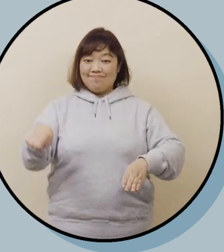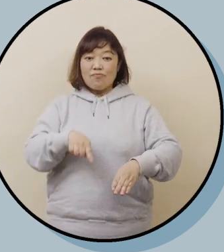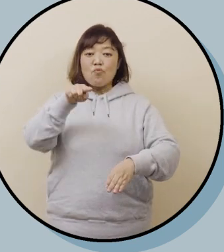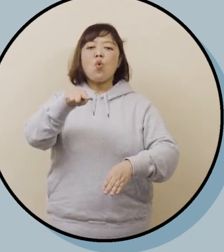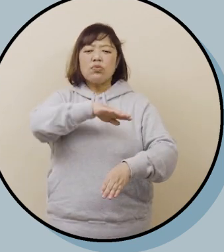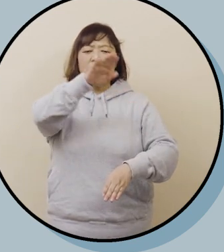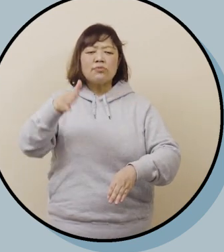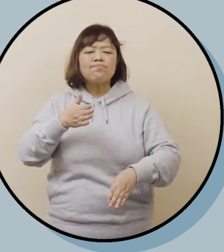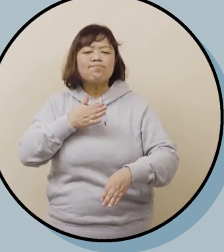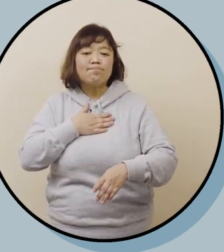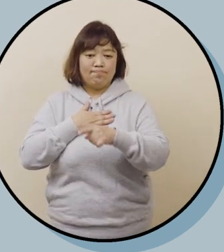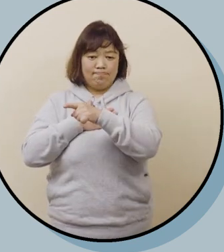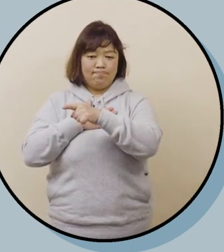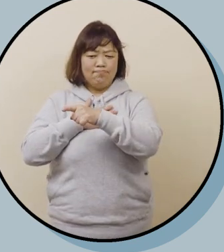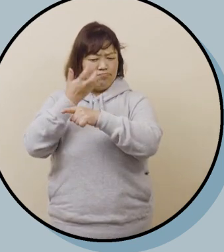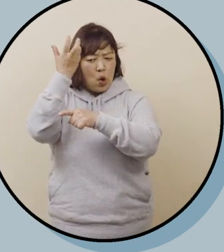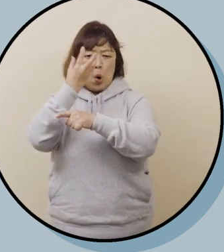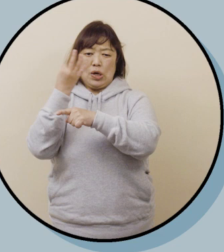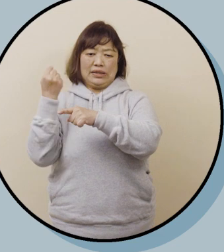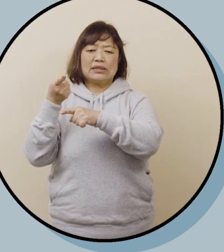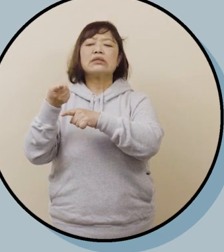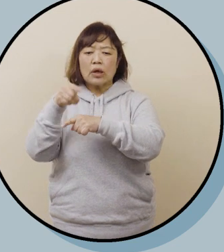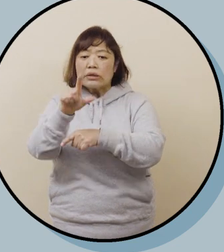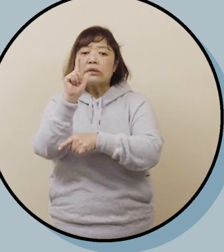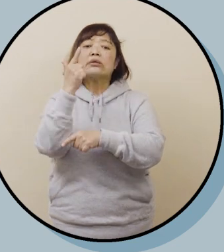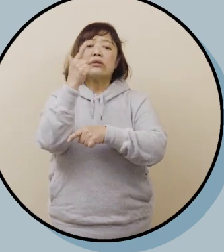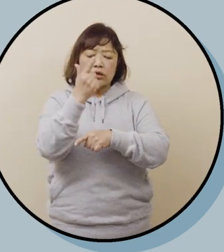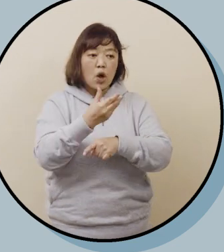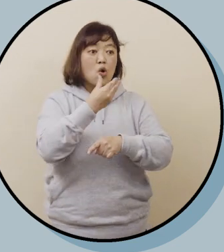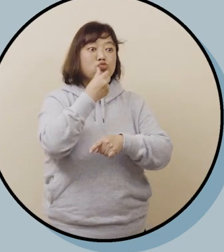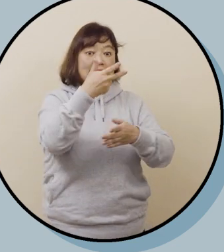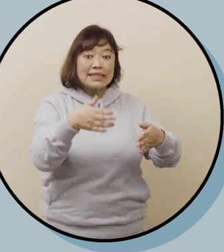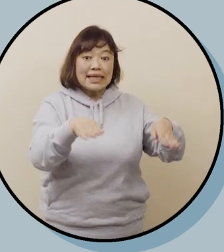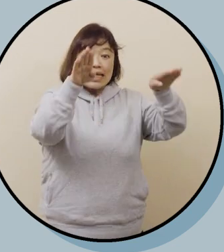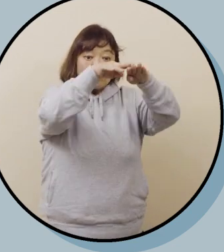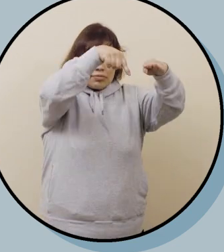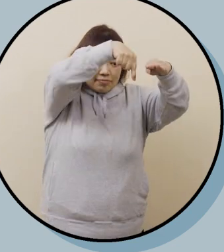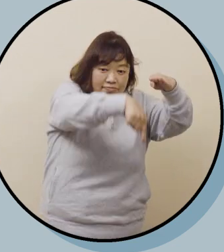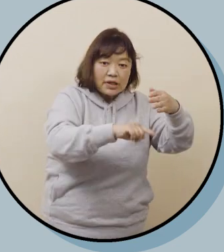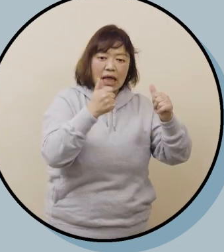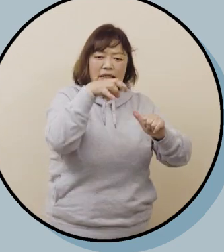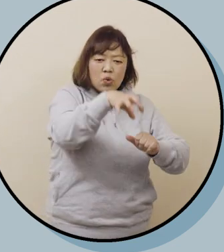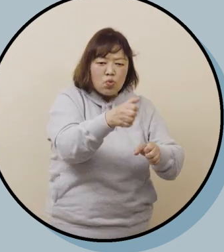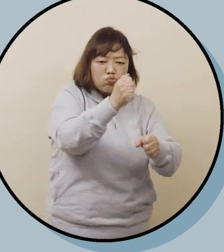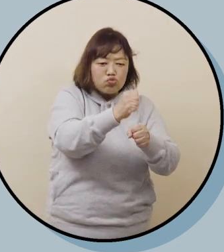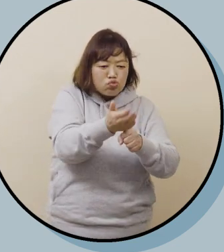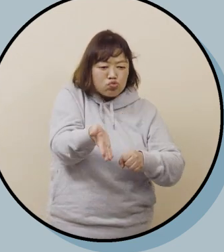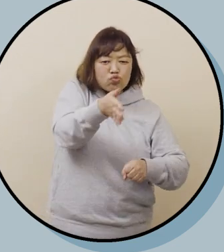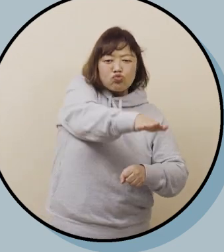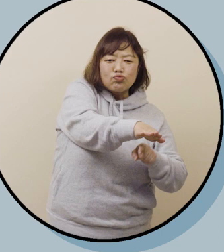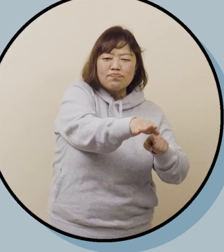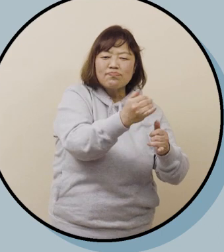場所をこれを見ていらっしゃる方想像すると思うんですけどそうじゃなくて福祉施設に